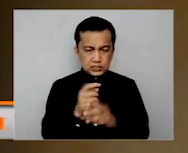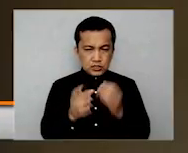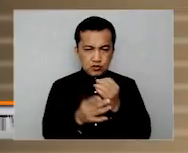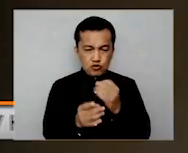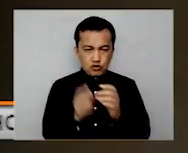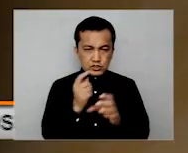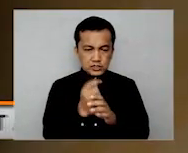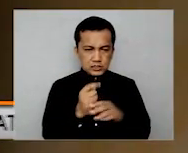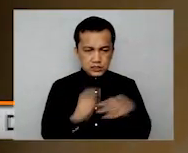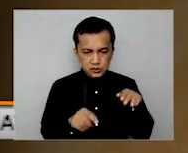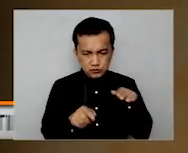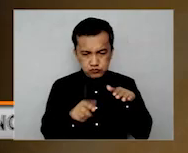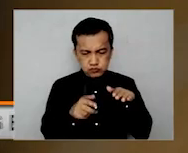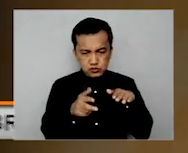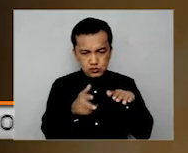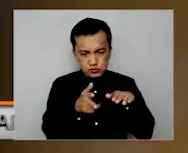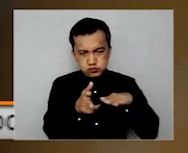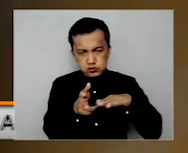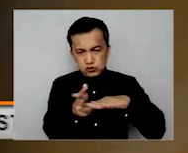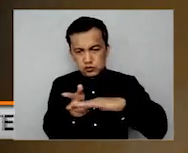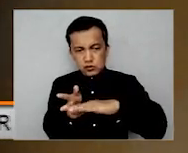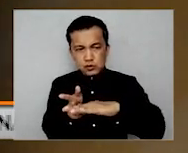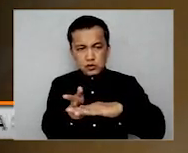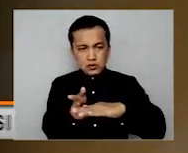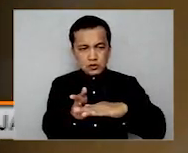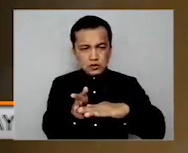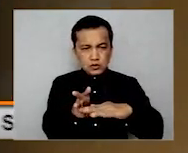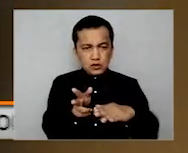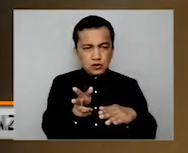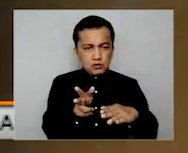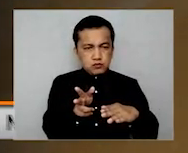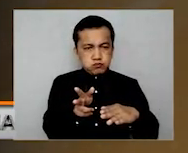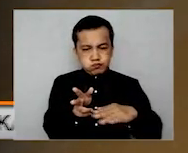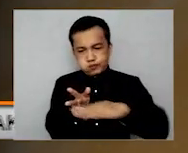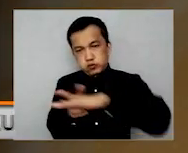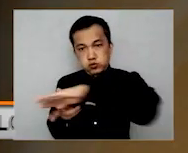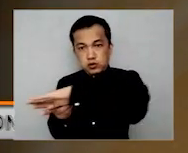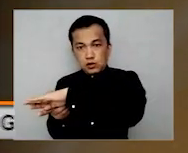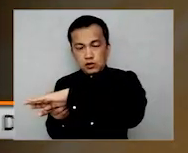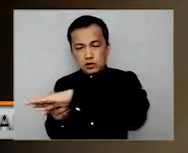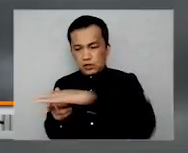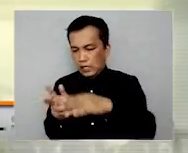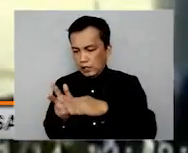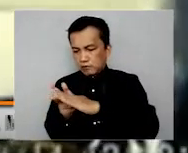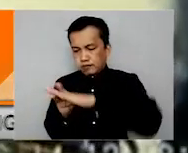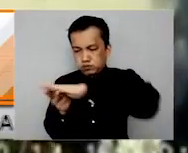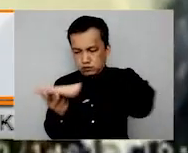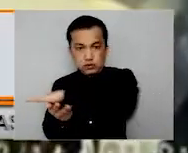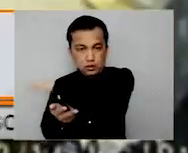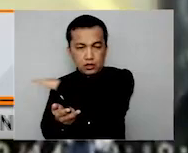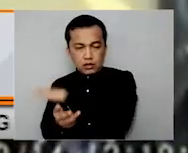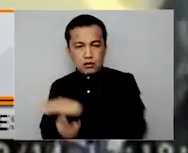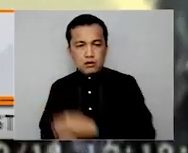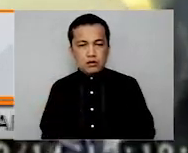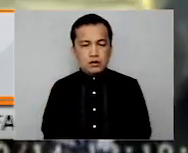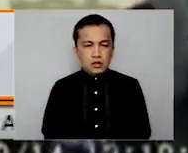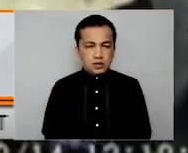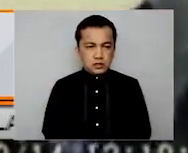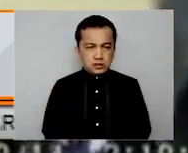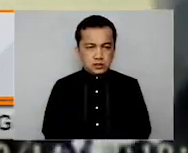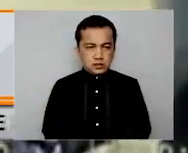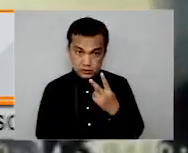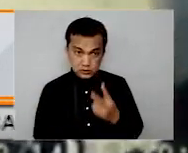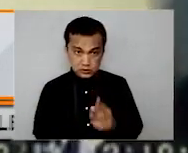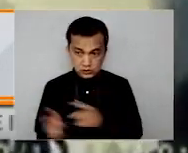siklista. Pagliko ng dalawa, nakaladkad at tuluyang nasagasaan ng tanker ang siklista. Sa anggulong ito mula sa